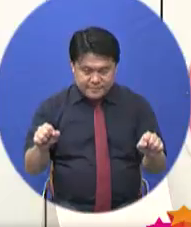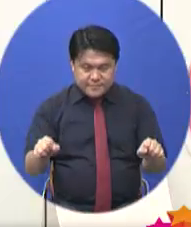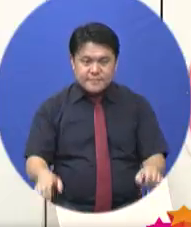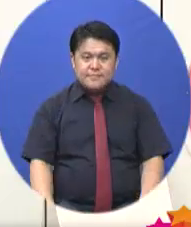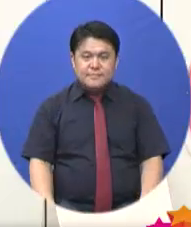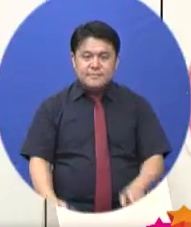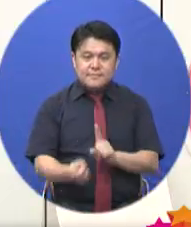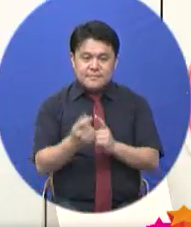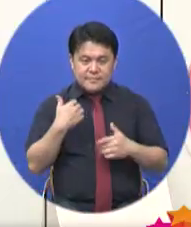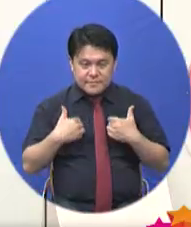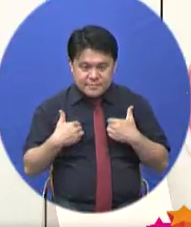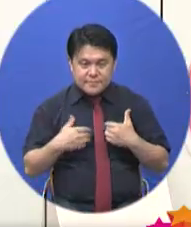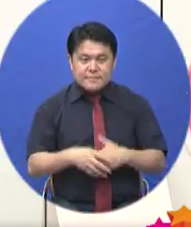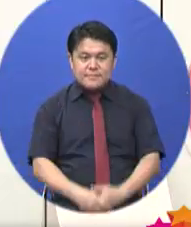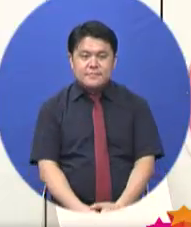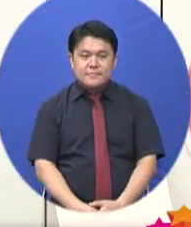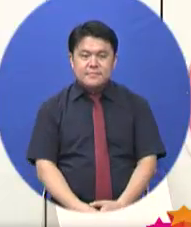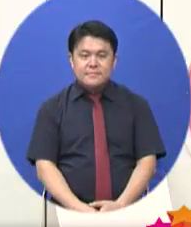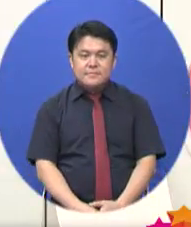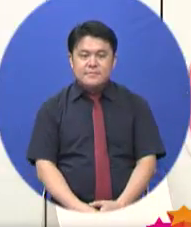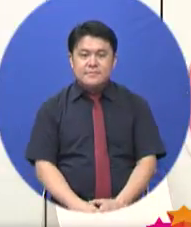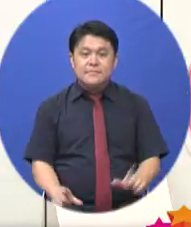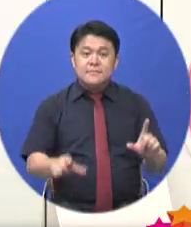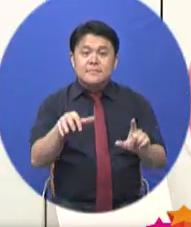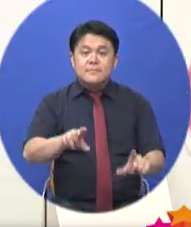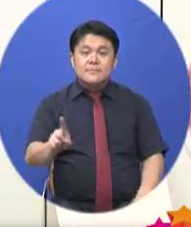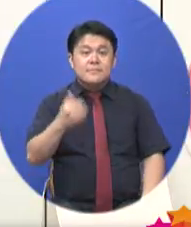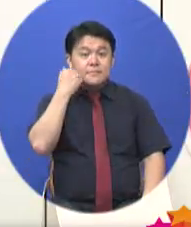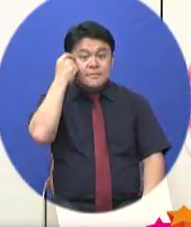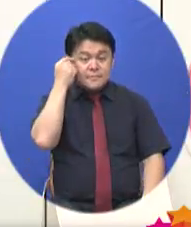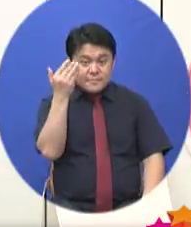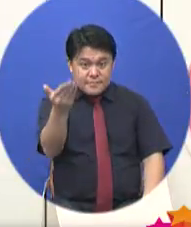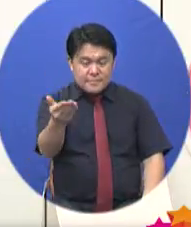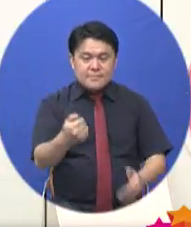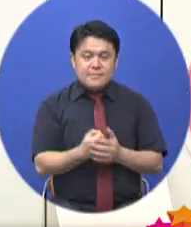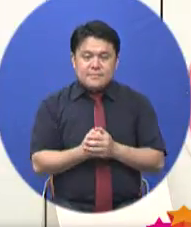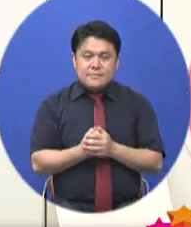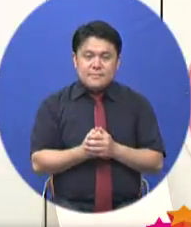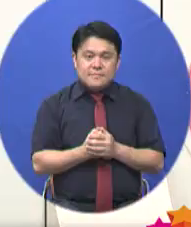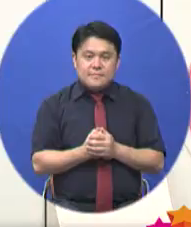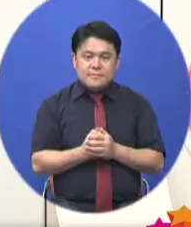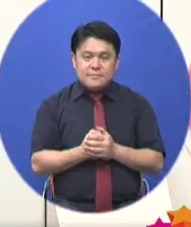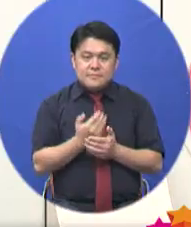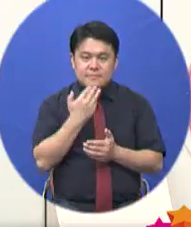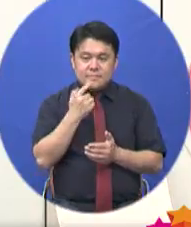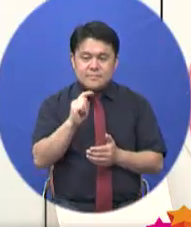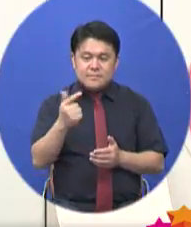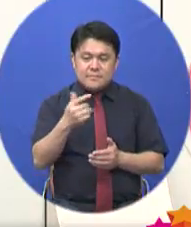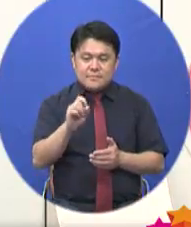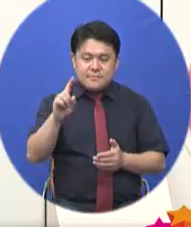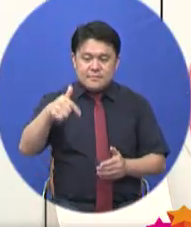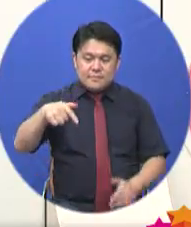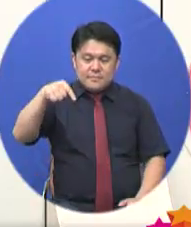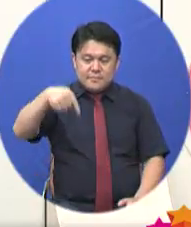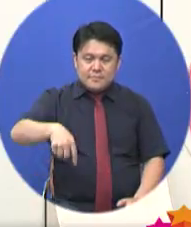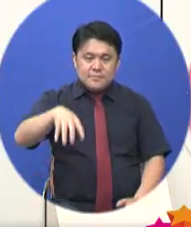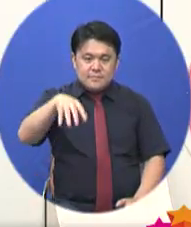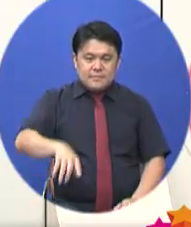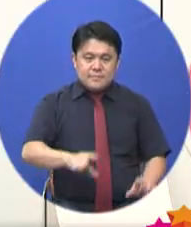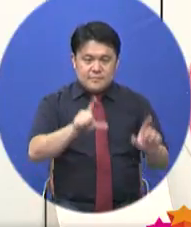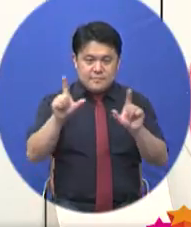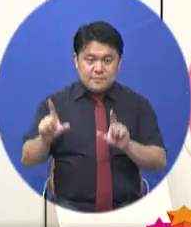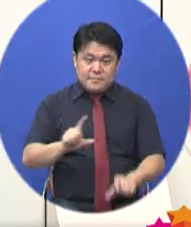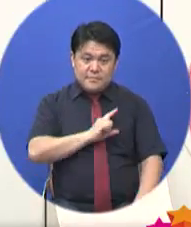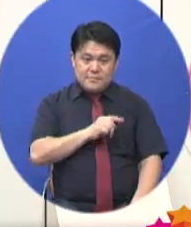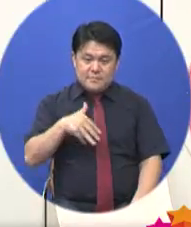네, 반갑습니다. 안녕하세요. 어디 사시는 누구십니까? 네, 서울 지역 관악구에 사는 천강국입니다.